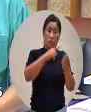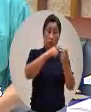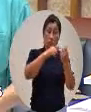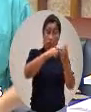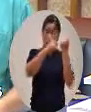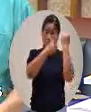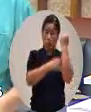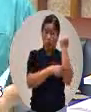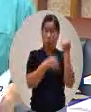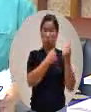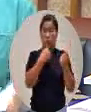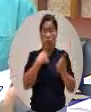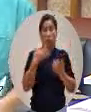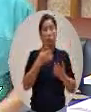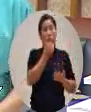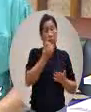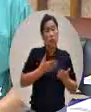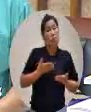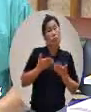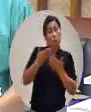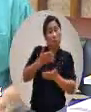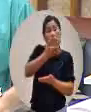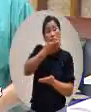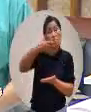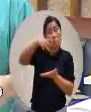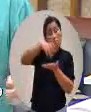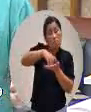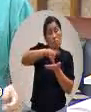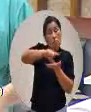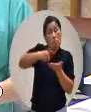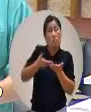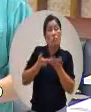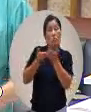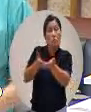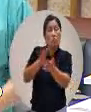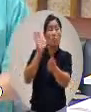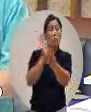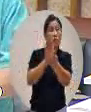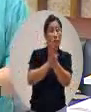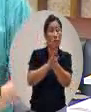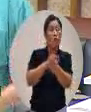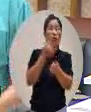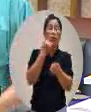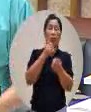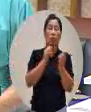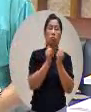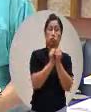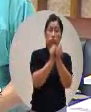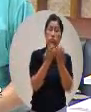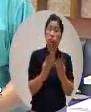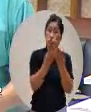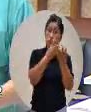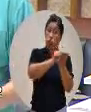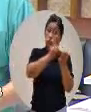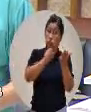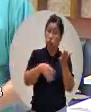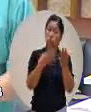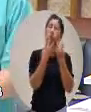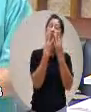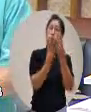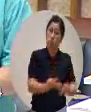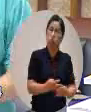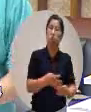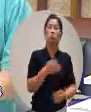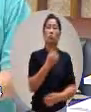提供一些對他比較有利的證據讓他能被檢討或者判無罪這是我